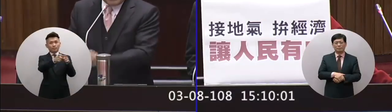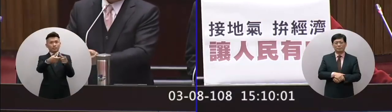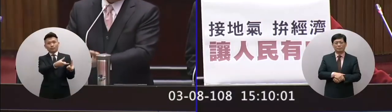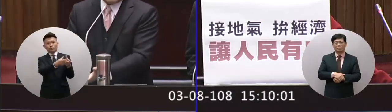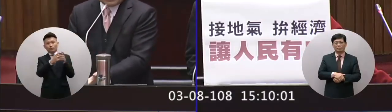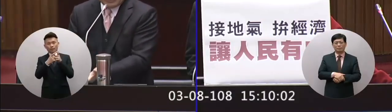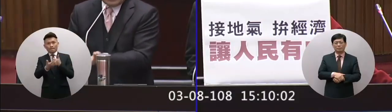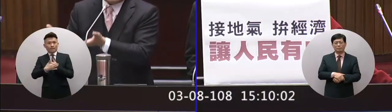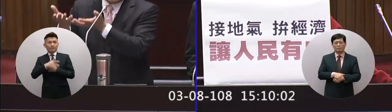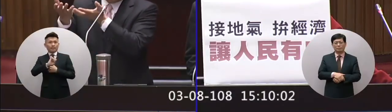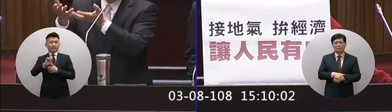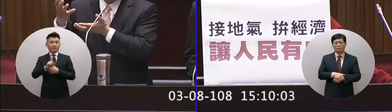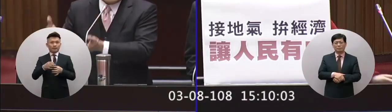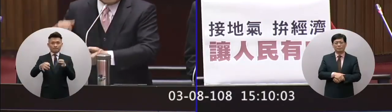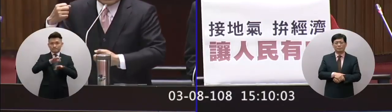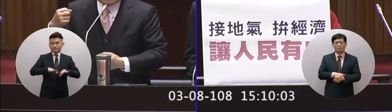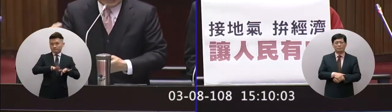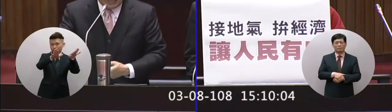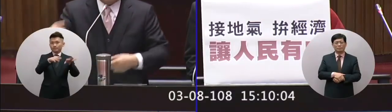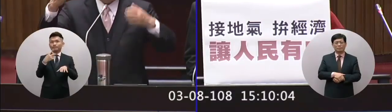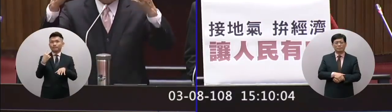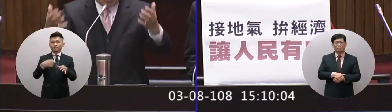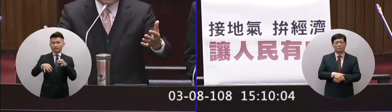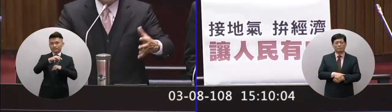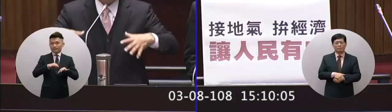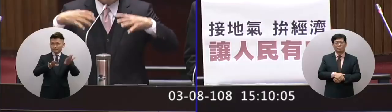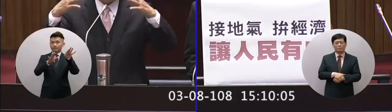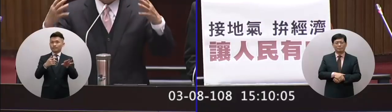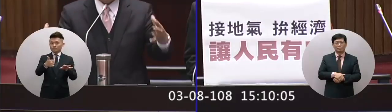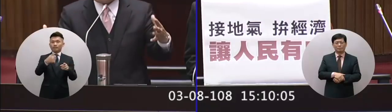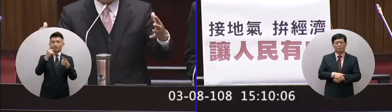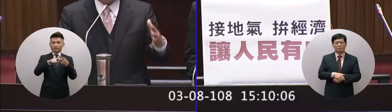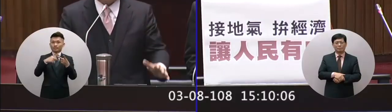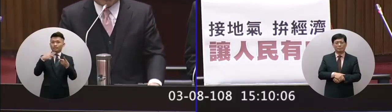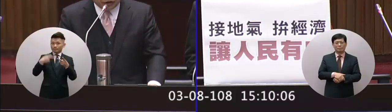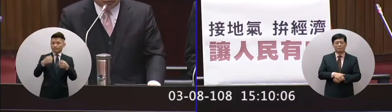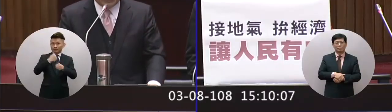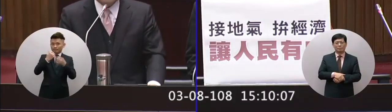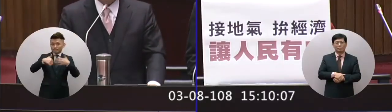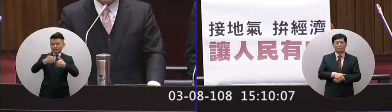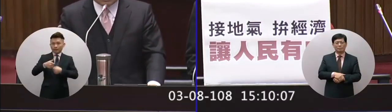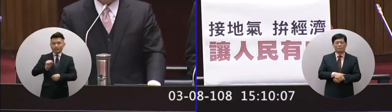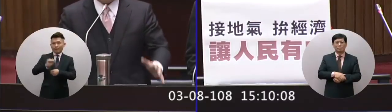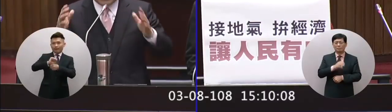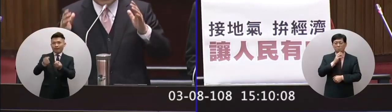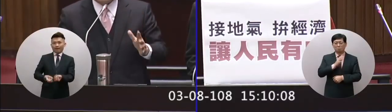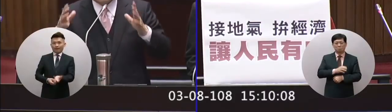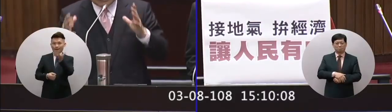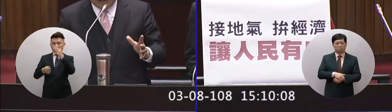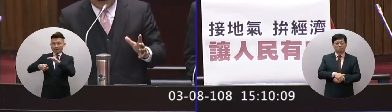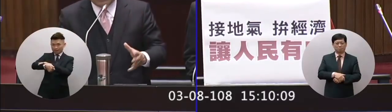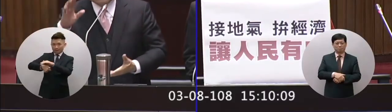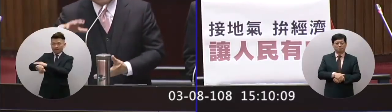是拼经济，提升咱的经济力，同时创造足济就业机会，搁予